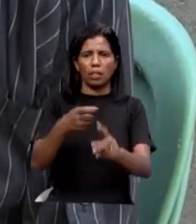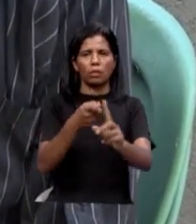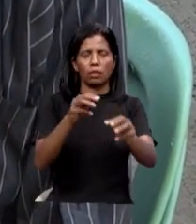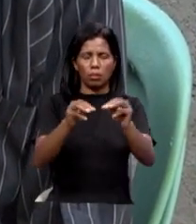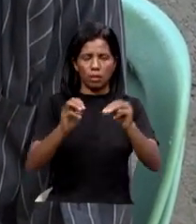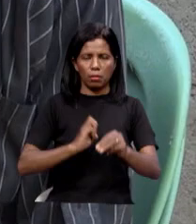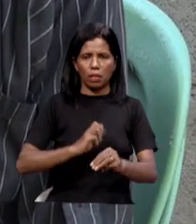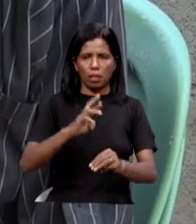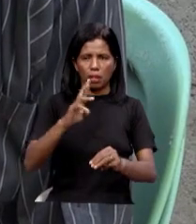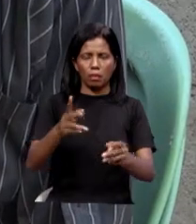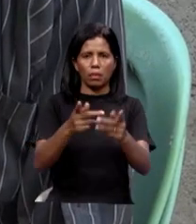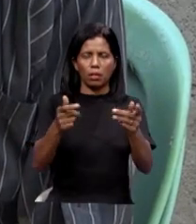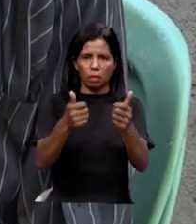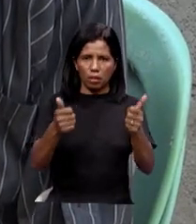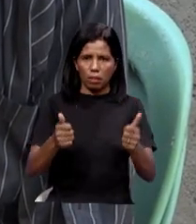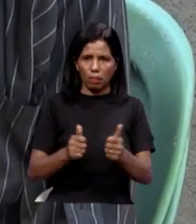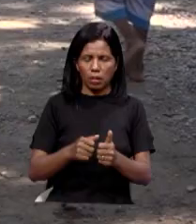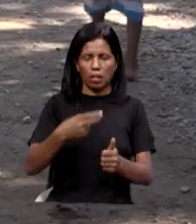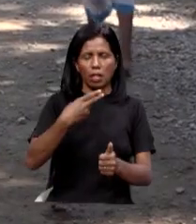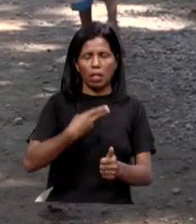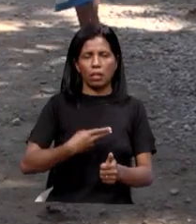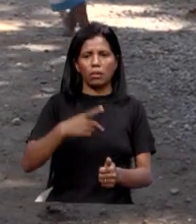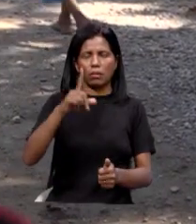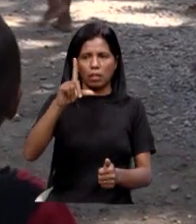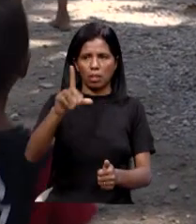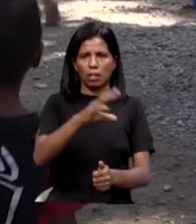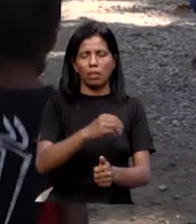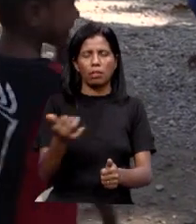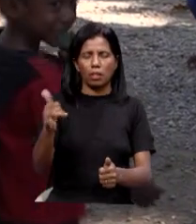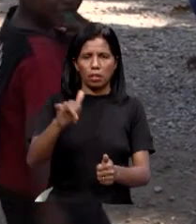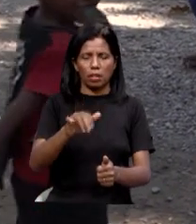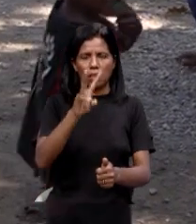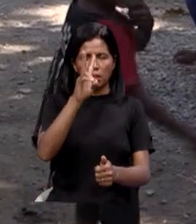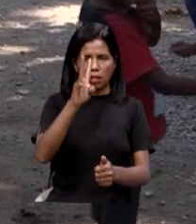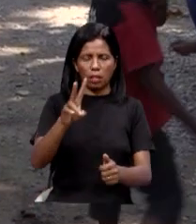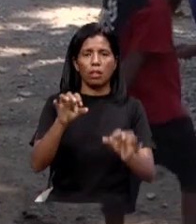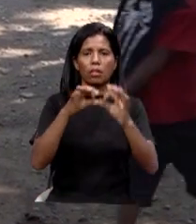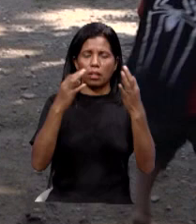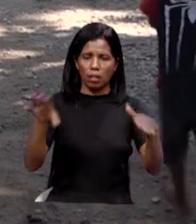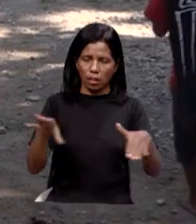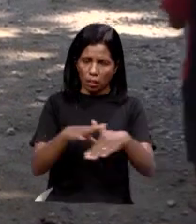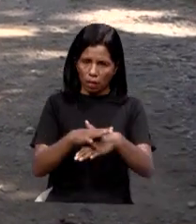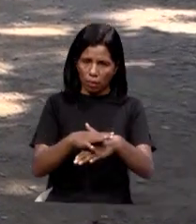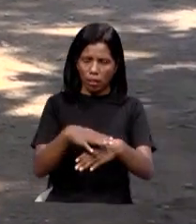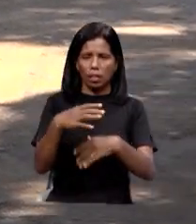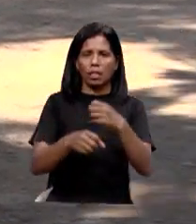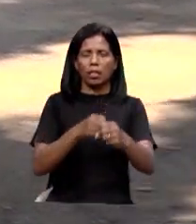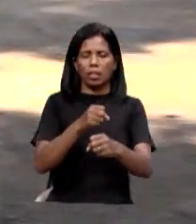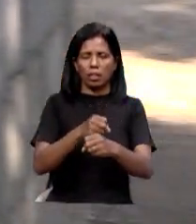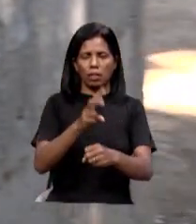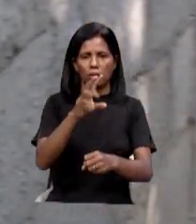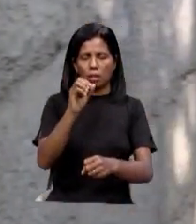Ermera posto administrativo Hatulia B nebe sirana in rua forma familia iha tinan Rihun Rua